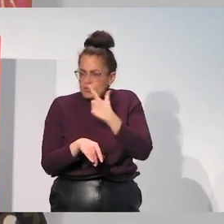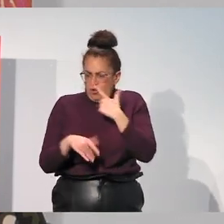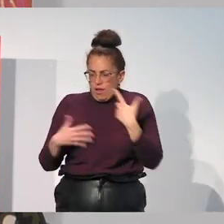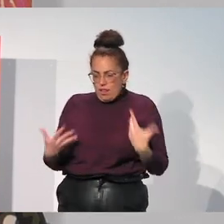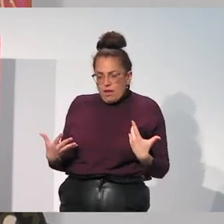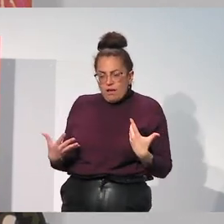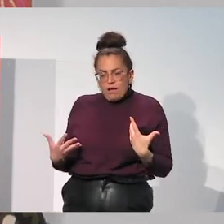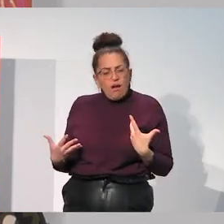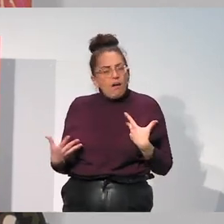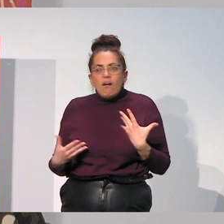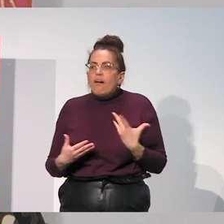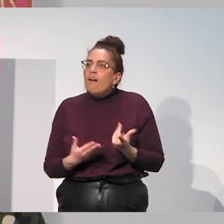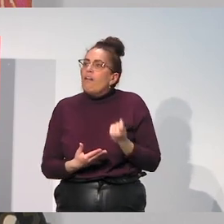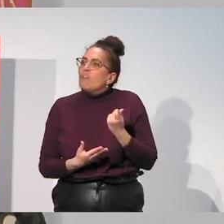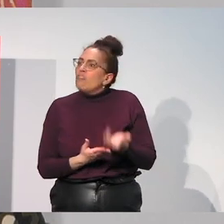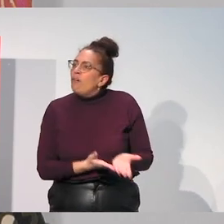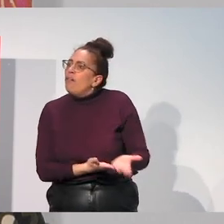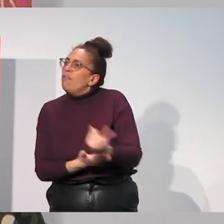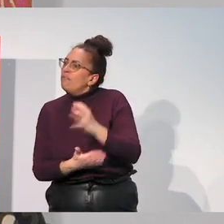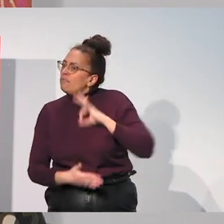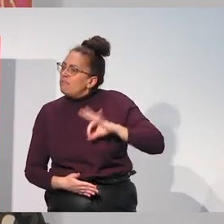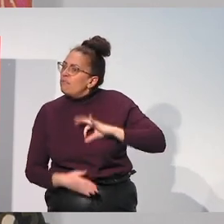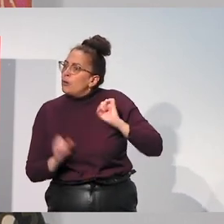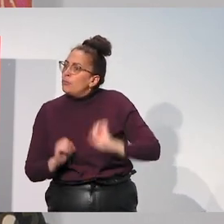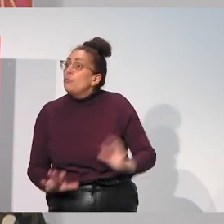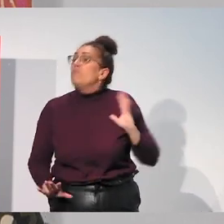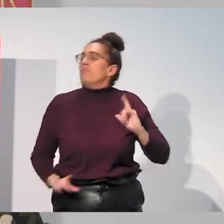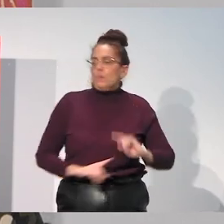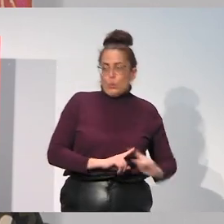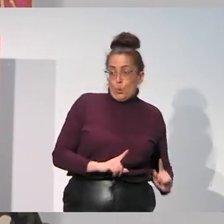qu'il n'a pas été jusque-là, et en tout cas pas à l'époque de Mouchot ?